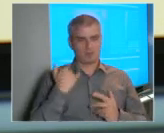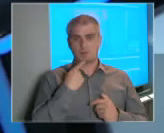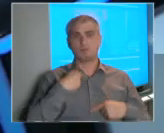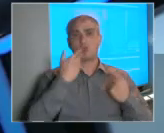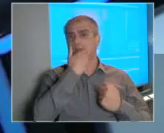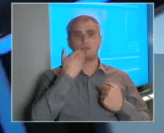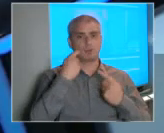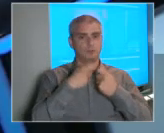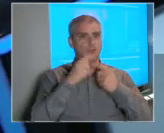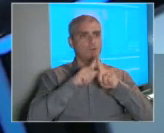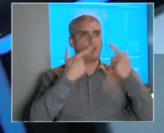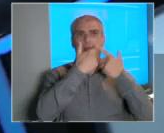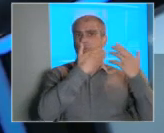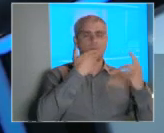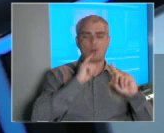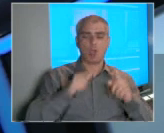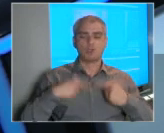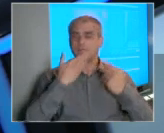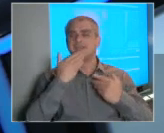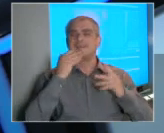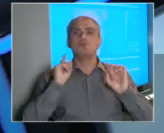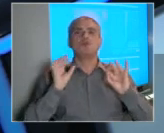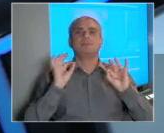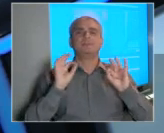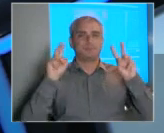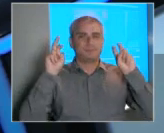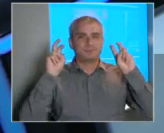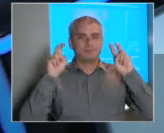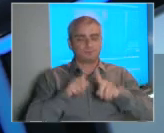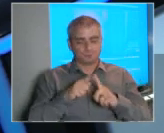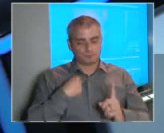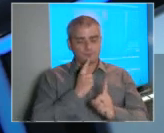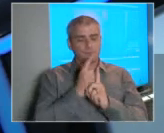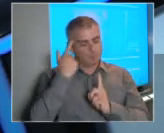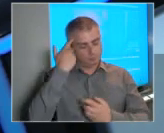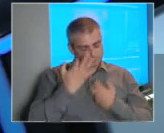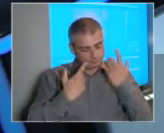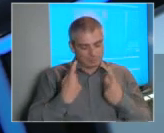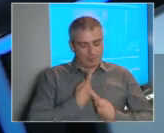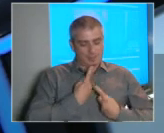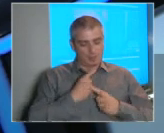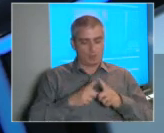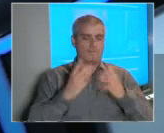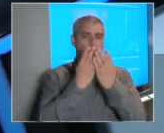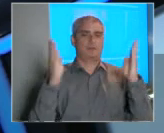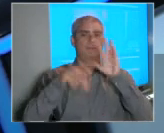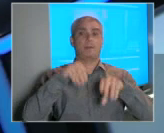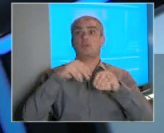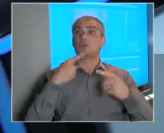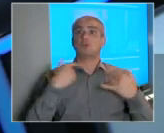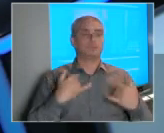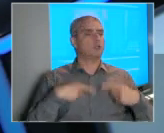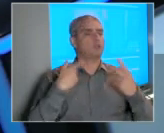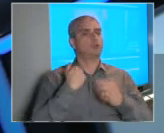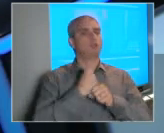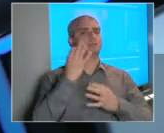יום הכיפורים בהקשר של מלחמת יום כיפור, לא, זה יום הכיפורים שאנחנו בעצם מול עצמנו עם הפתק. נכון, זה היום שאנחנו נותנים, נקרא לזה,